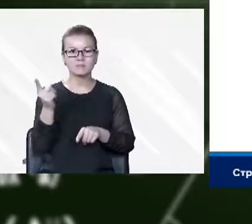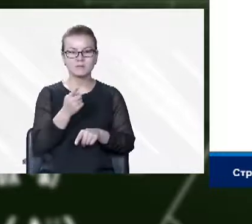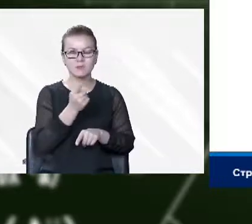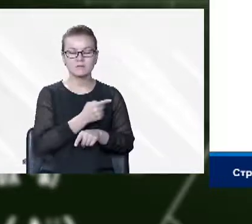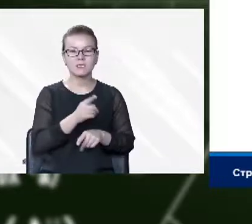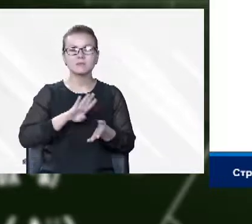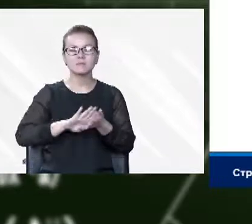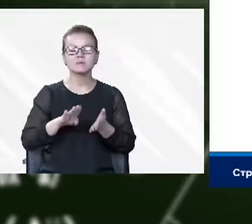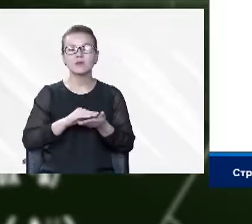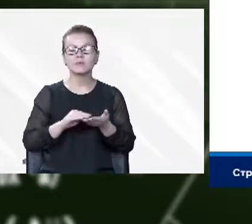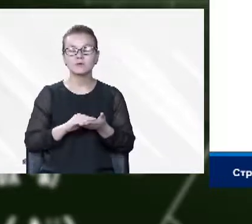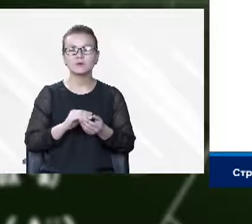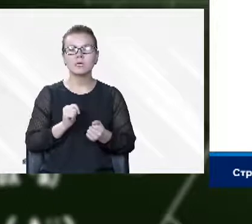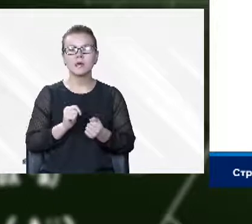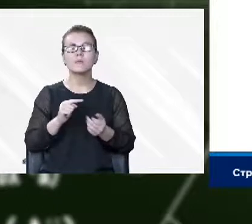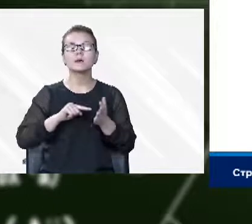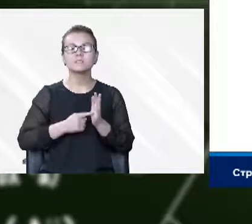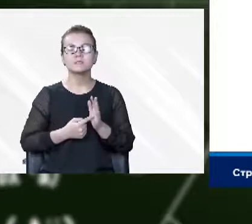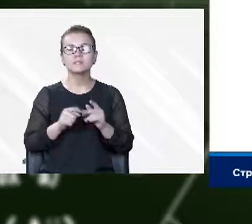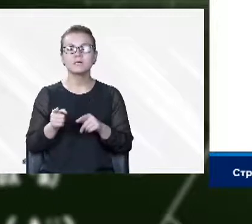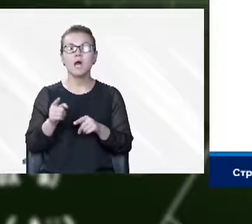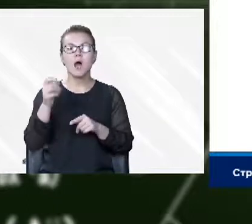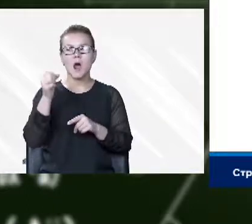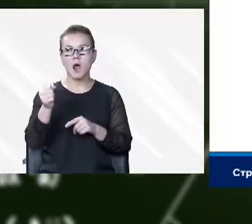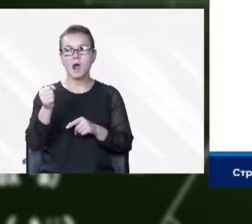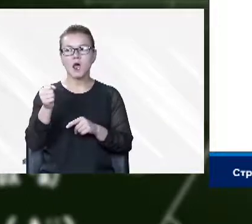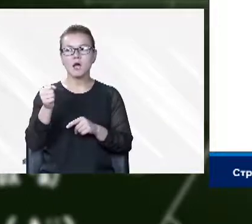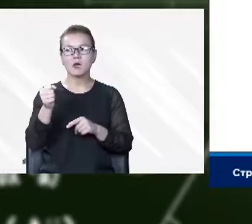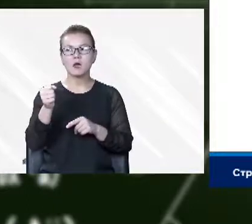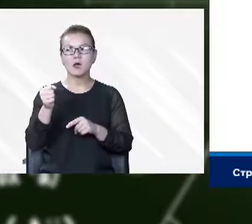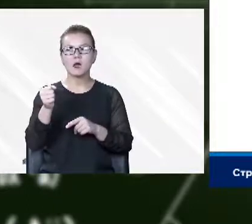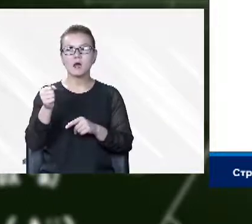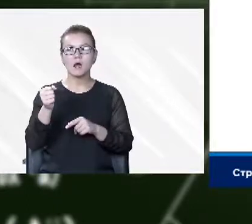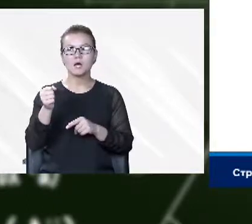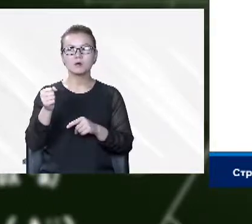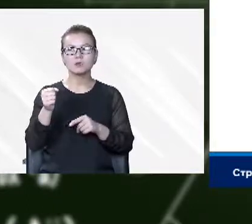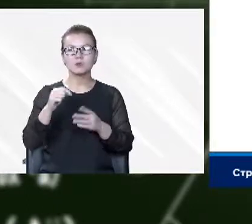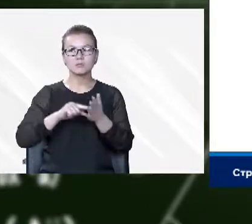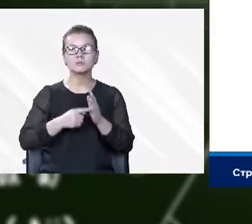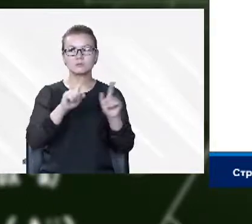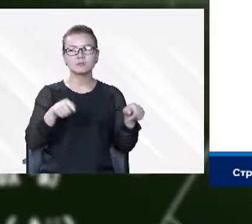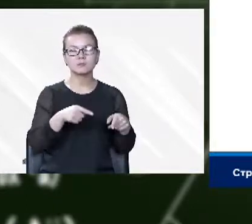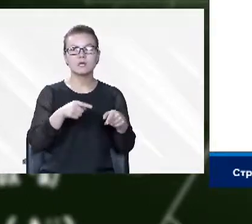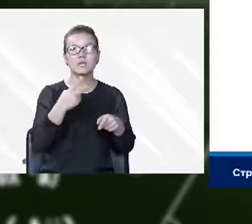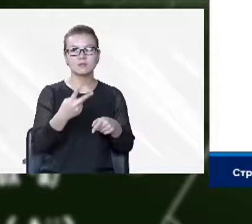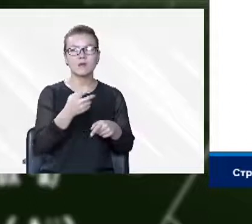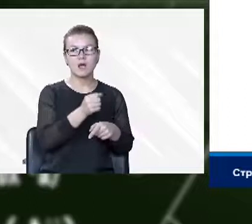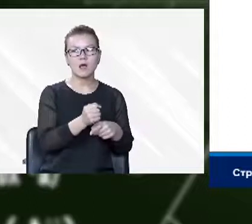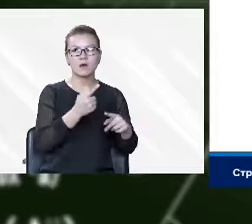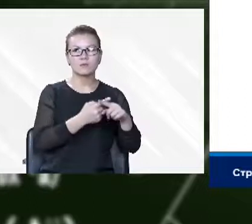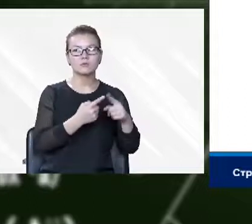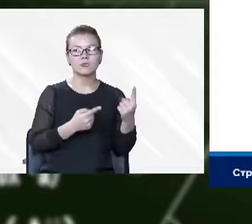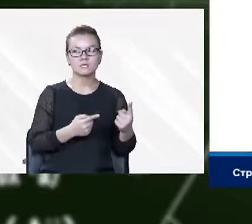повтора. Произведение а суммы 2а и единицы